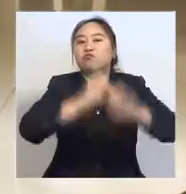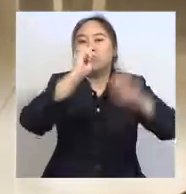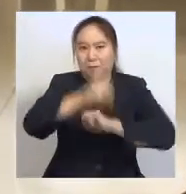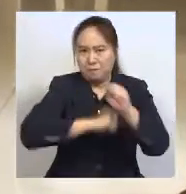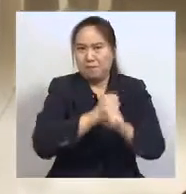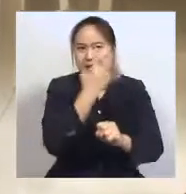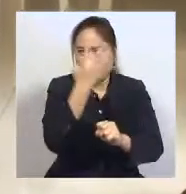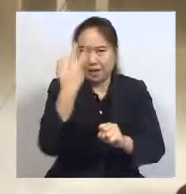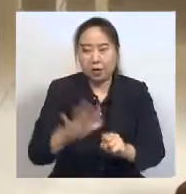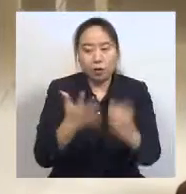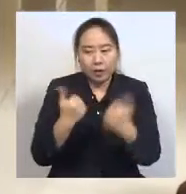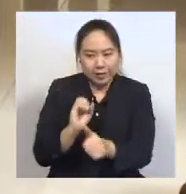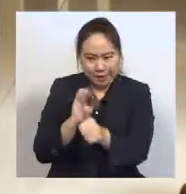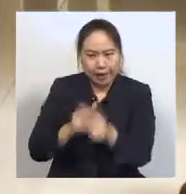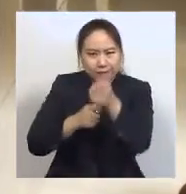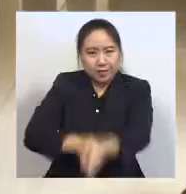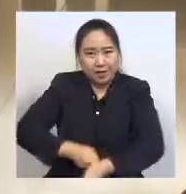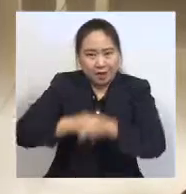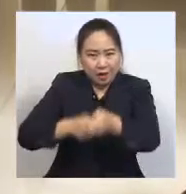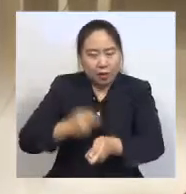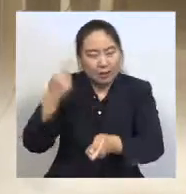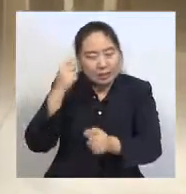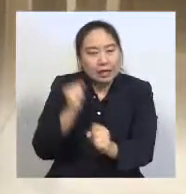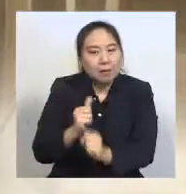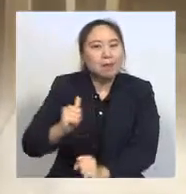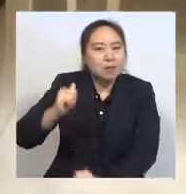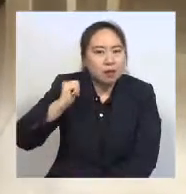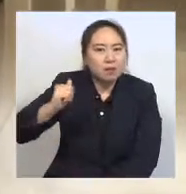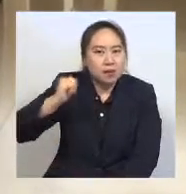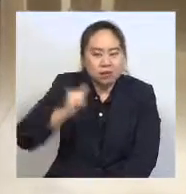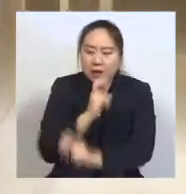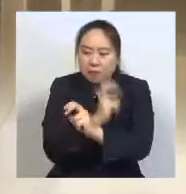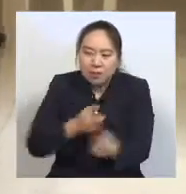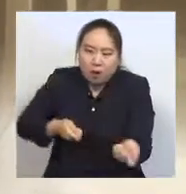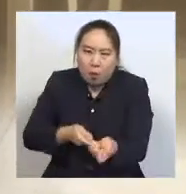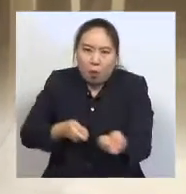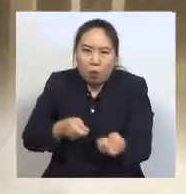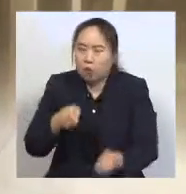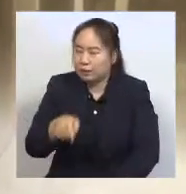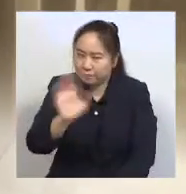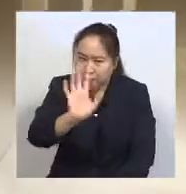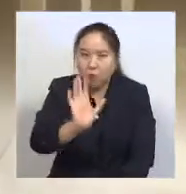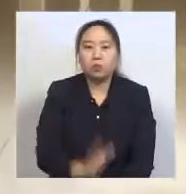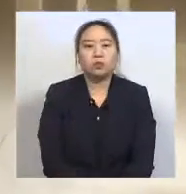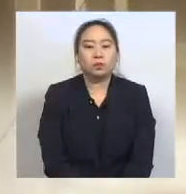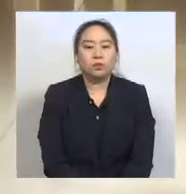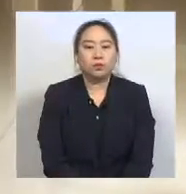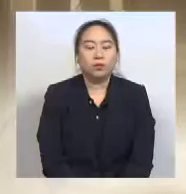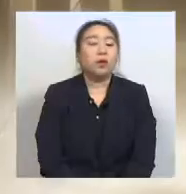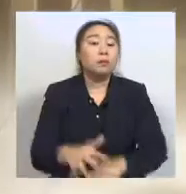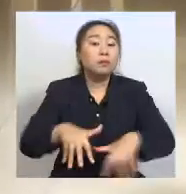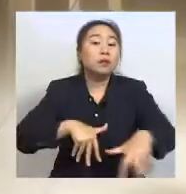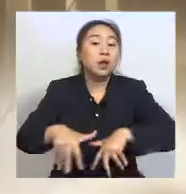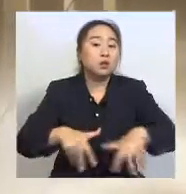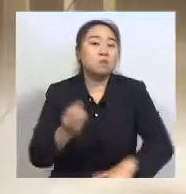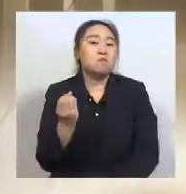รให้เลิกยึดติดกับการทำการเกษตรแบบเดิมที่ต้องพึ่งสารเคมีค่ะ คือชาวบ้านส่วนใหญ่เ